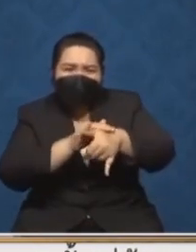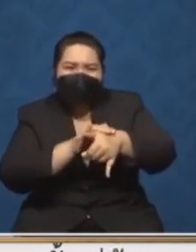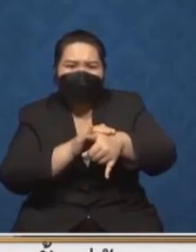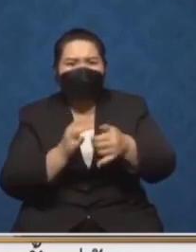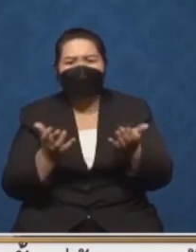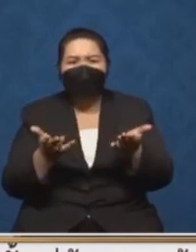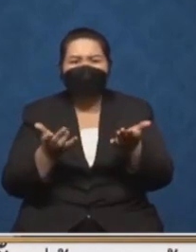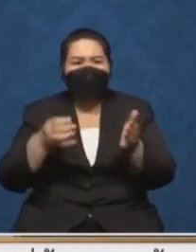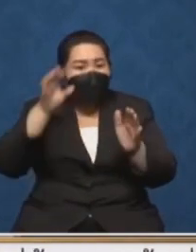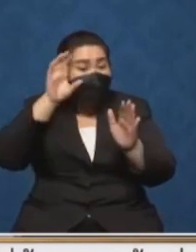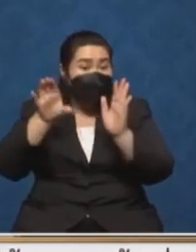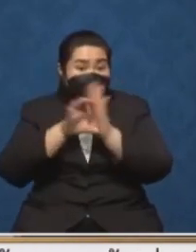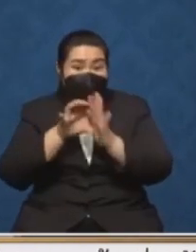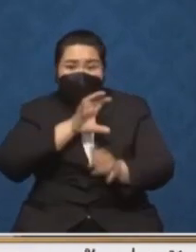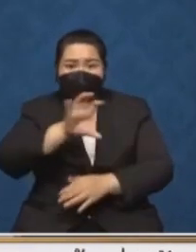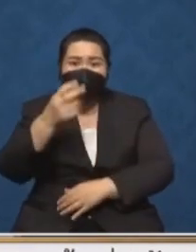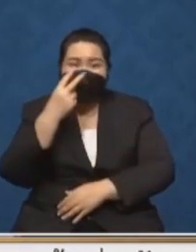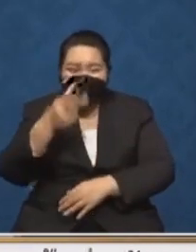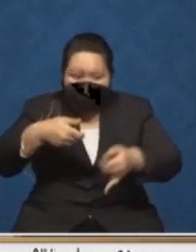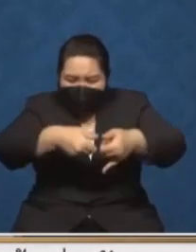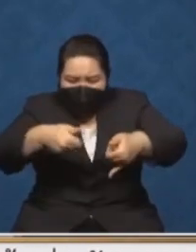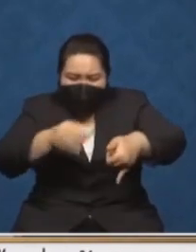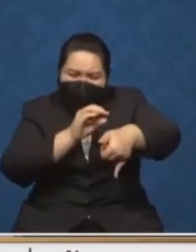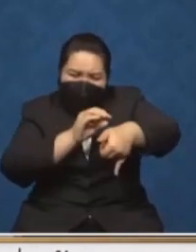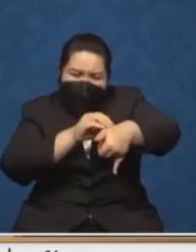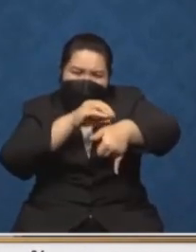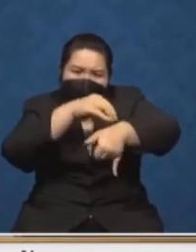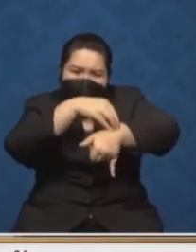รูป ผมเอามาให้ดูมารนไปกระต่งกระต่ำว powin